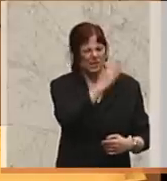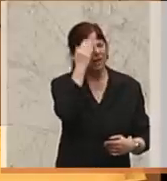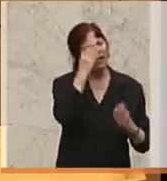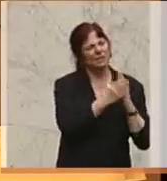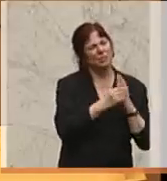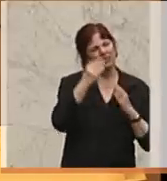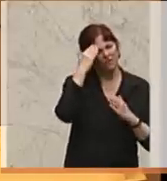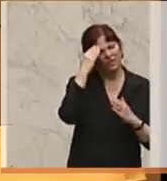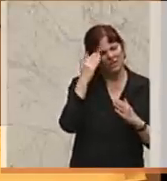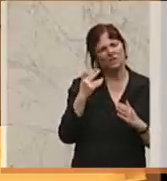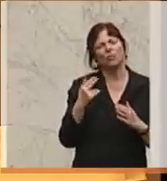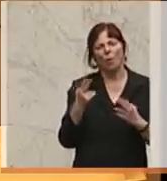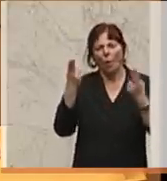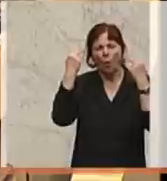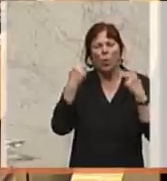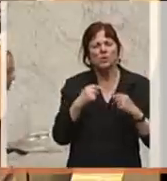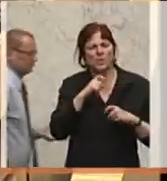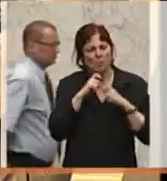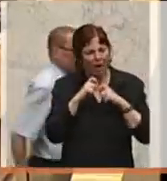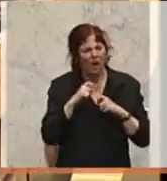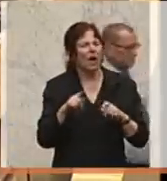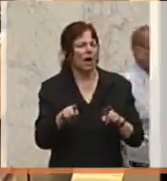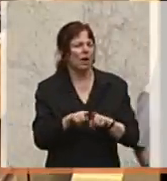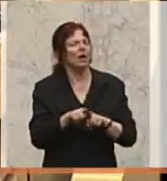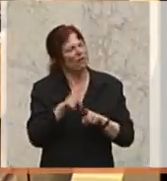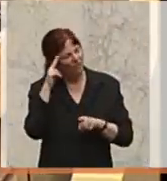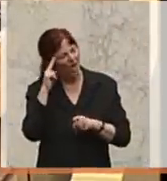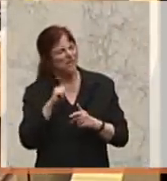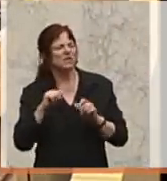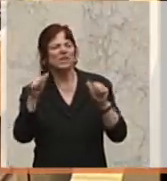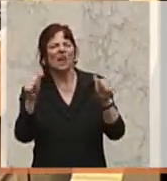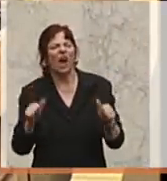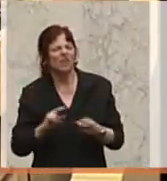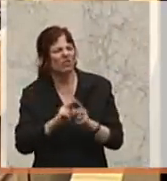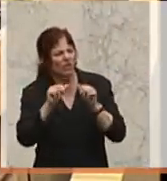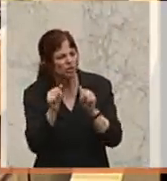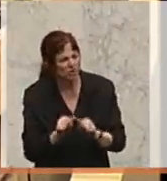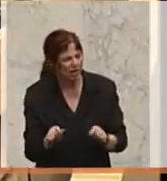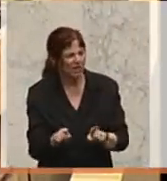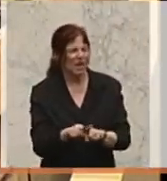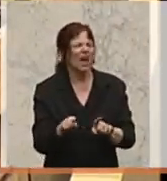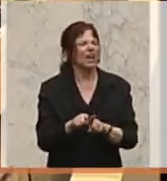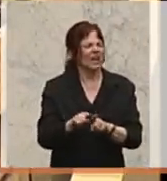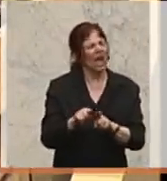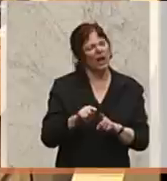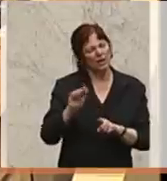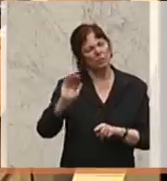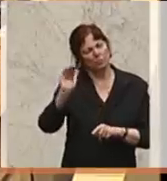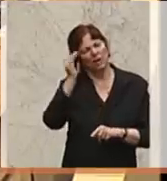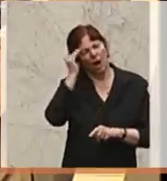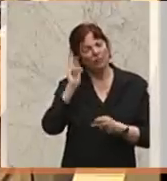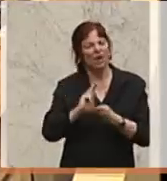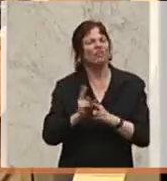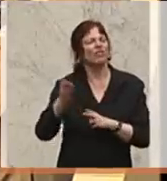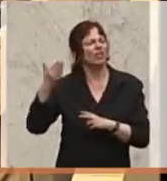hier ebenso begnadet wie der Herr Bundeskanzler schon aus seiner Zeit aus dem Kabinett im BMFIT.